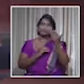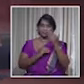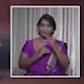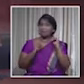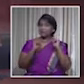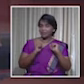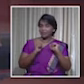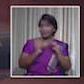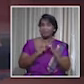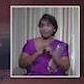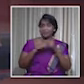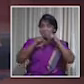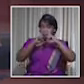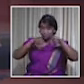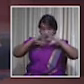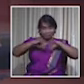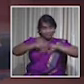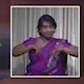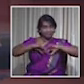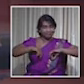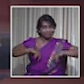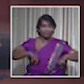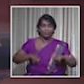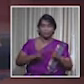තිබෙන්නේ. මොකද ඔක පතුලට අවුස්සන්න අවුස්සන්න